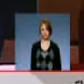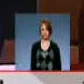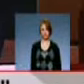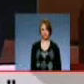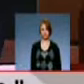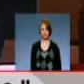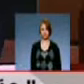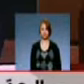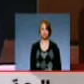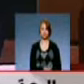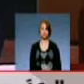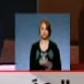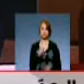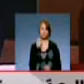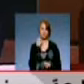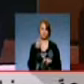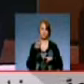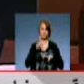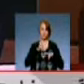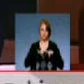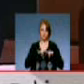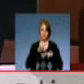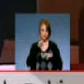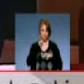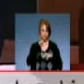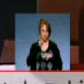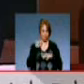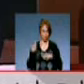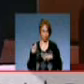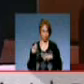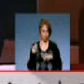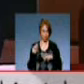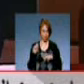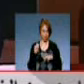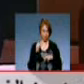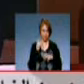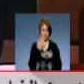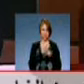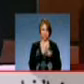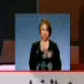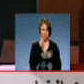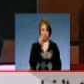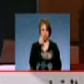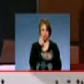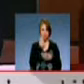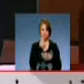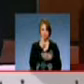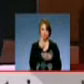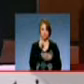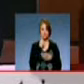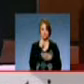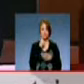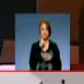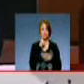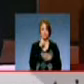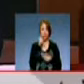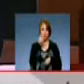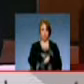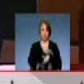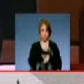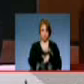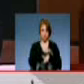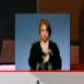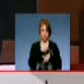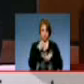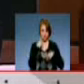الحاجة عزيزة من قرية خلوة سنيرة محافظة الأجوبية كانت مصابة بالسكر وصحتها اتدهورت جدا وحصل لها غرغرينا